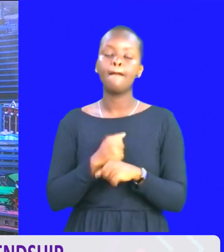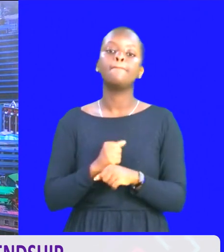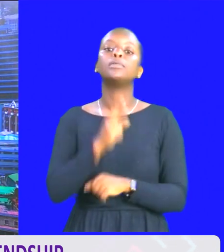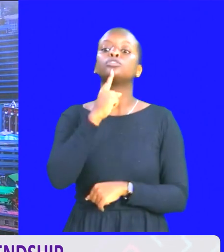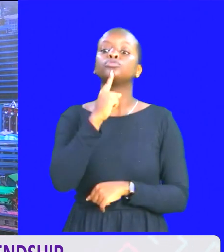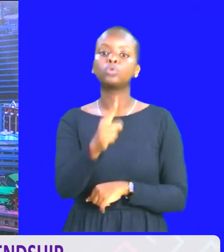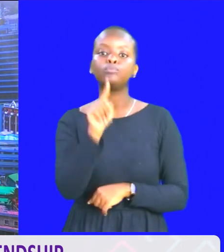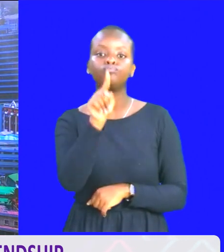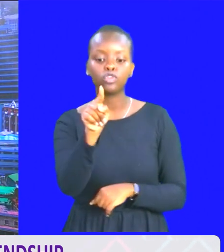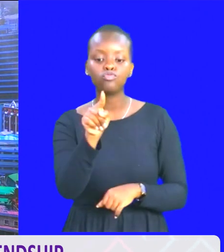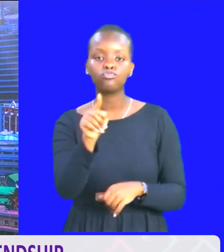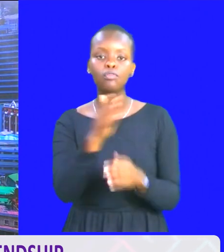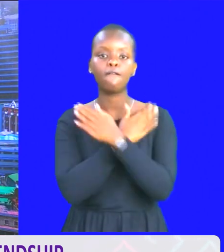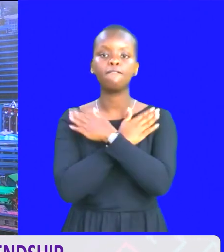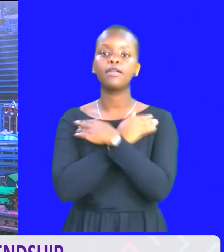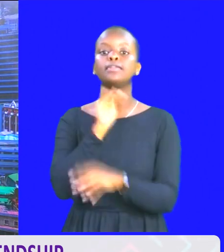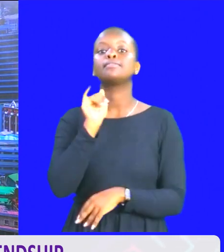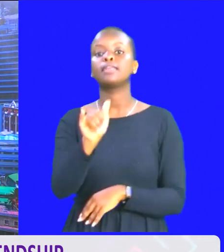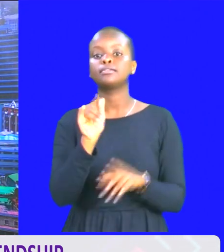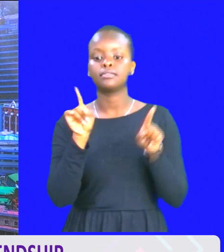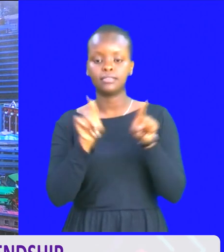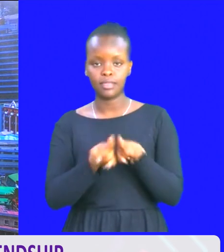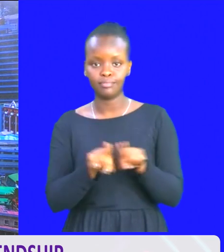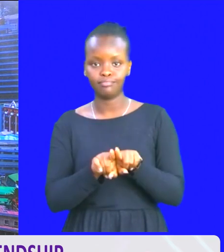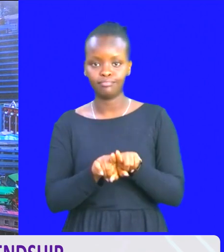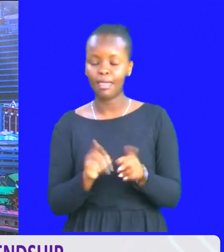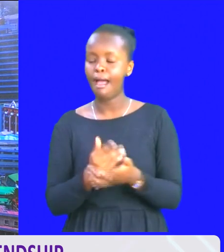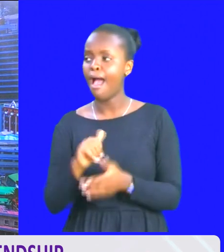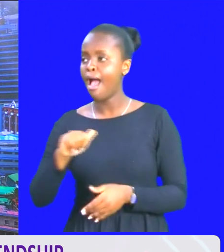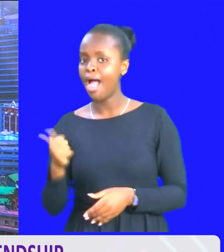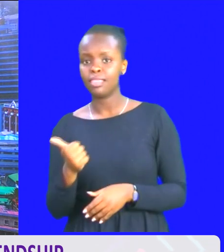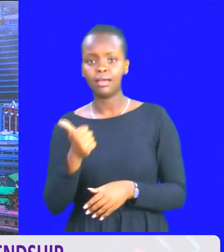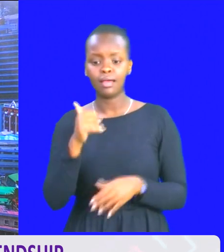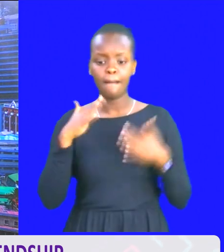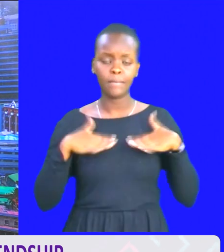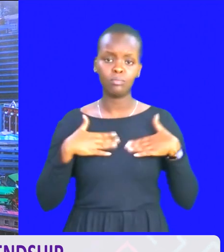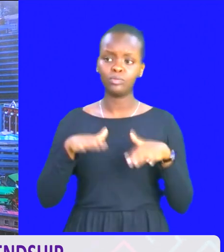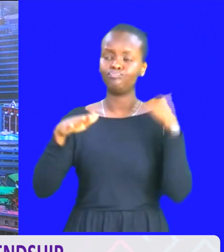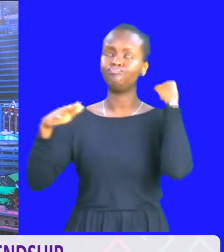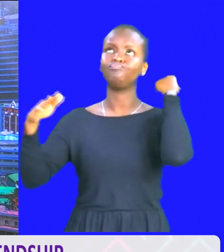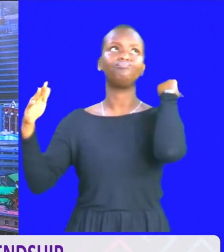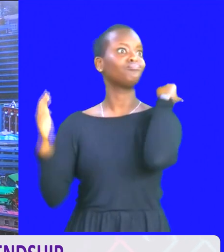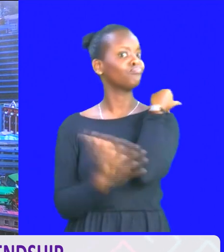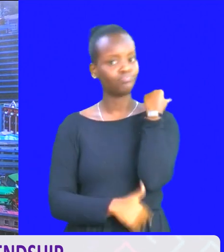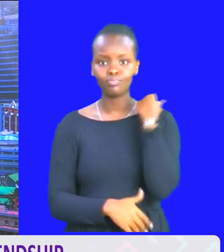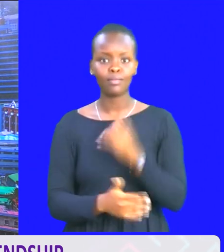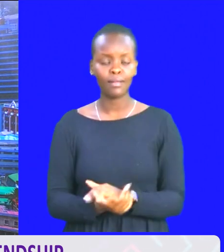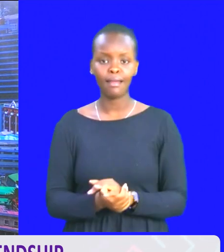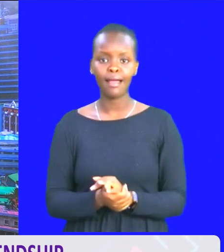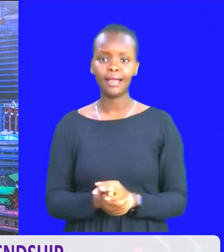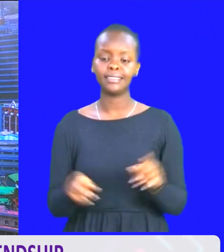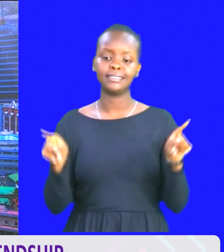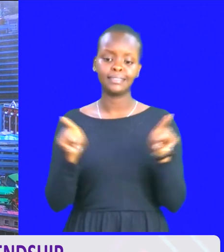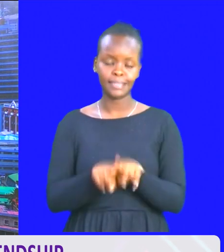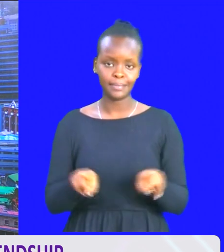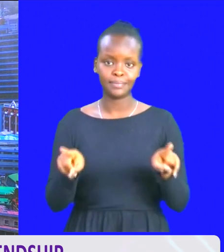well. And you. Brother, manze watu ngine jo hapo hivi ni masumu. It has to be mutual, yani. Mutual. So, and you actually. Pewa